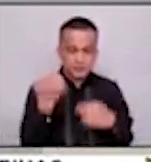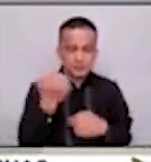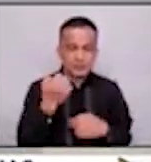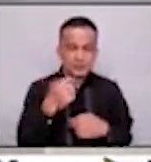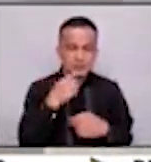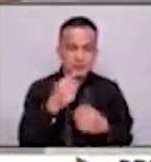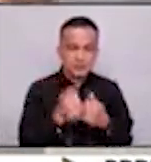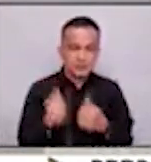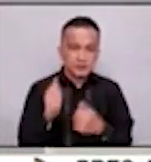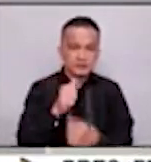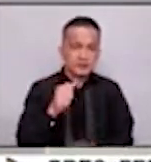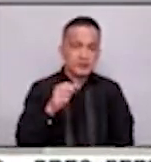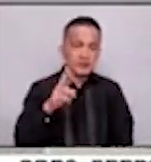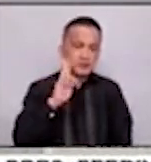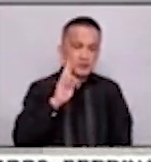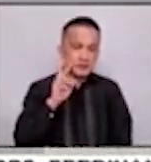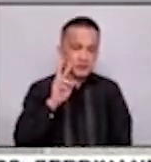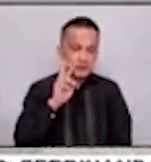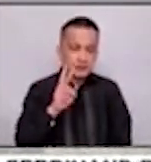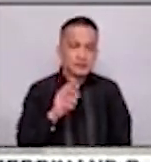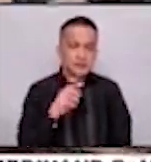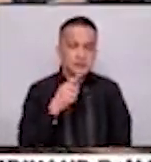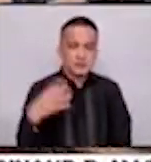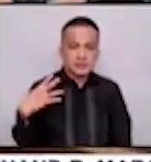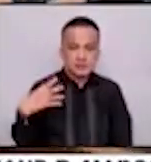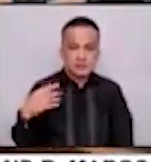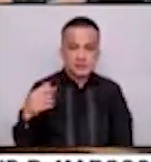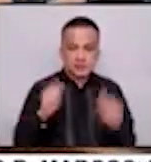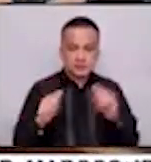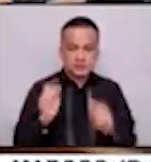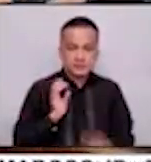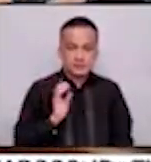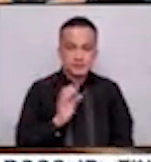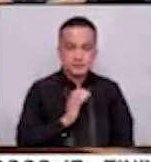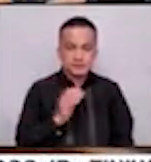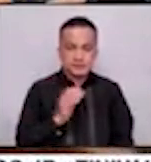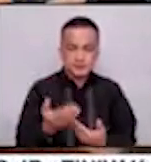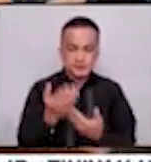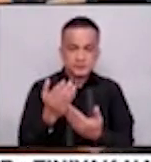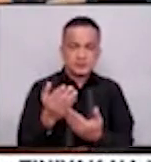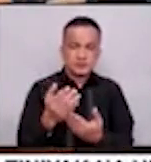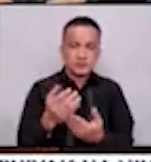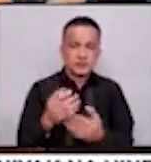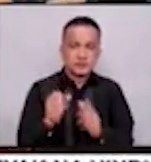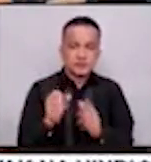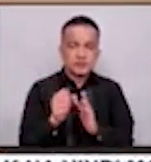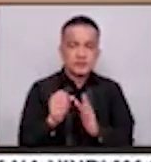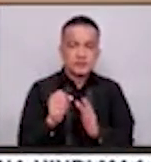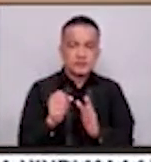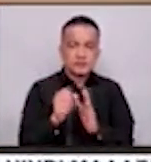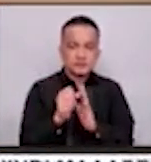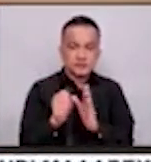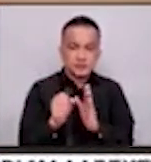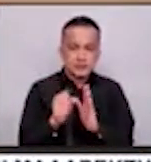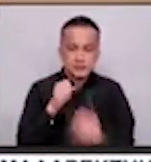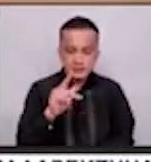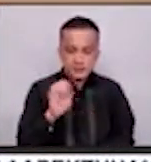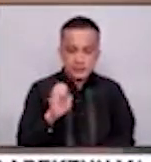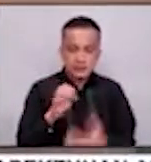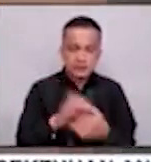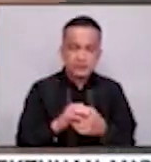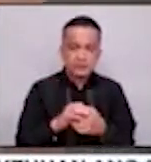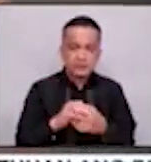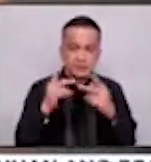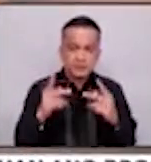Rosario Vergere, hinihintay pa nila ang aksyon ng Kongreso sa nakahaing State of Public Health Emergency Bill. Ito'y para maipagpatuloy ang mga programa